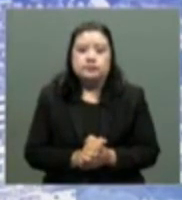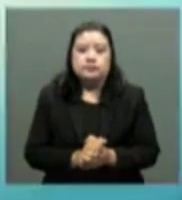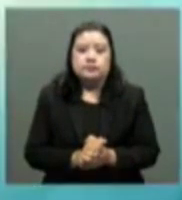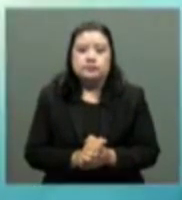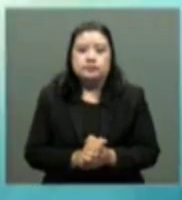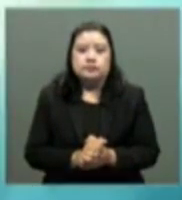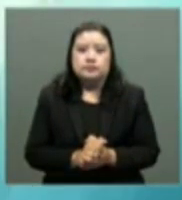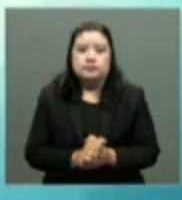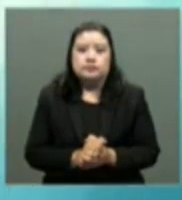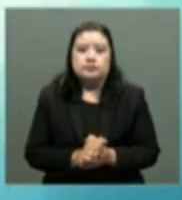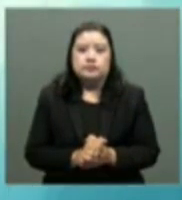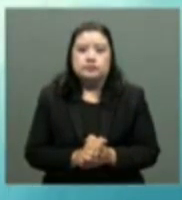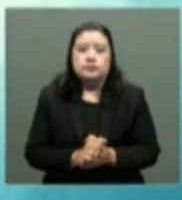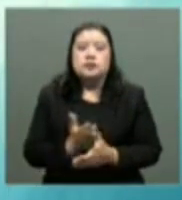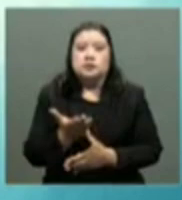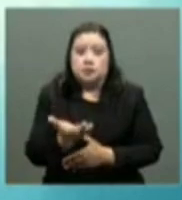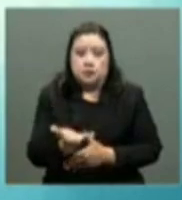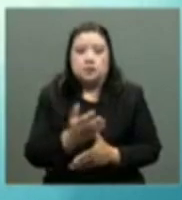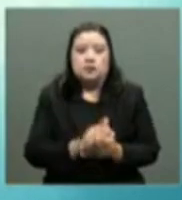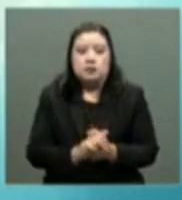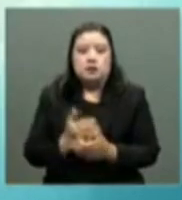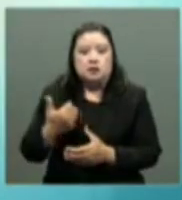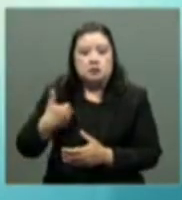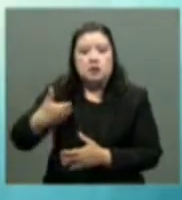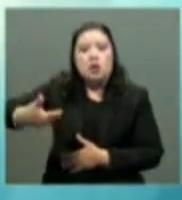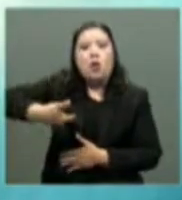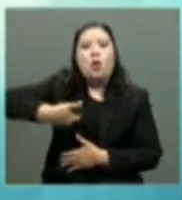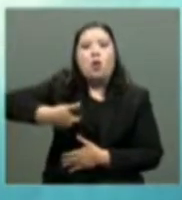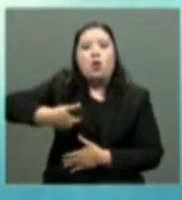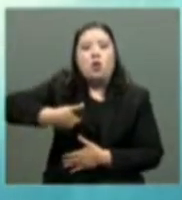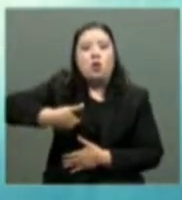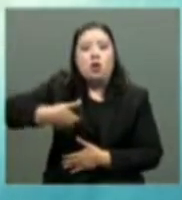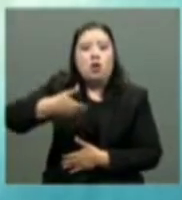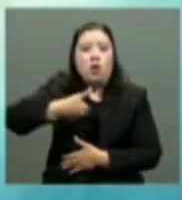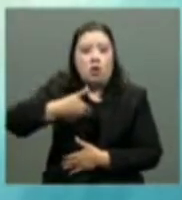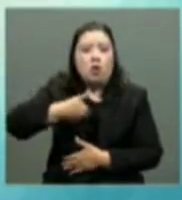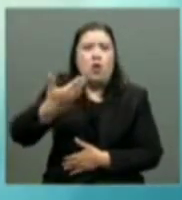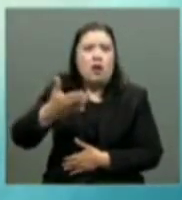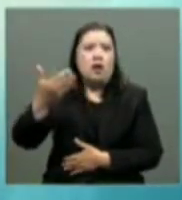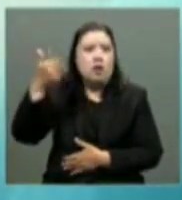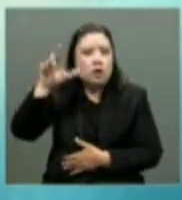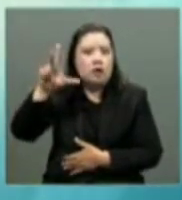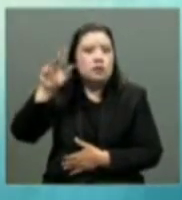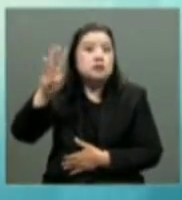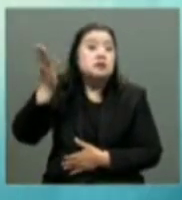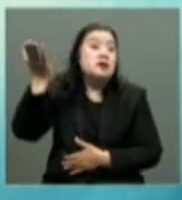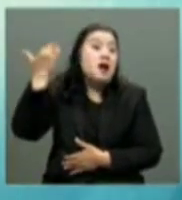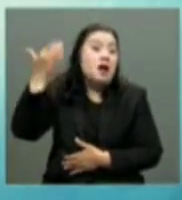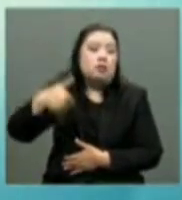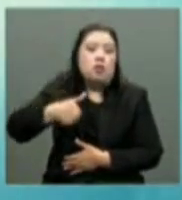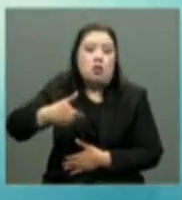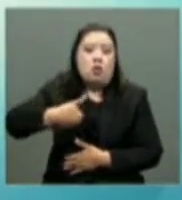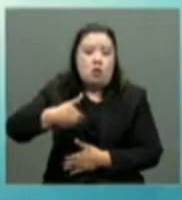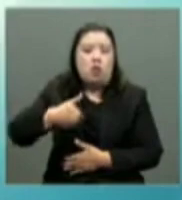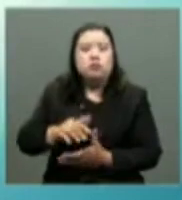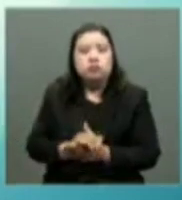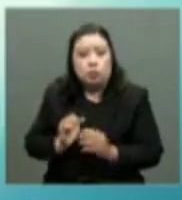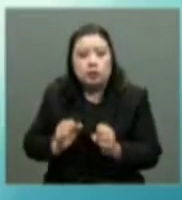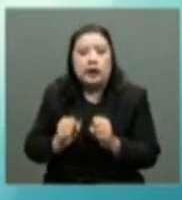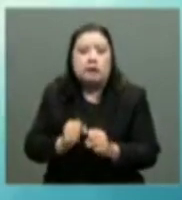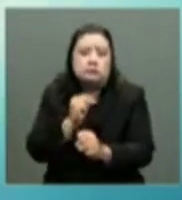ศหลายคนขอผมมาตั้งแต่หลายวันก่อนนะครับเราก็พยายามทำต้องขอบคุณท